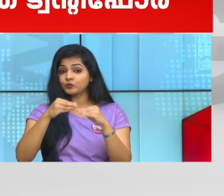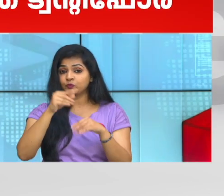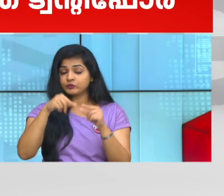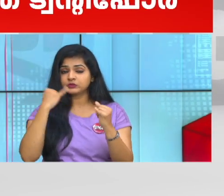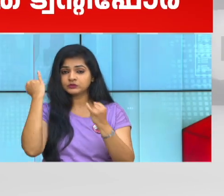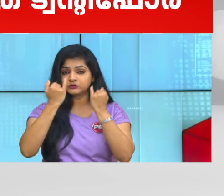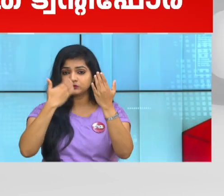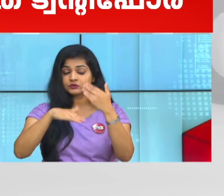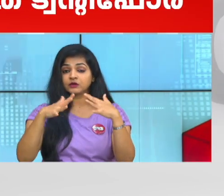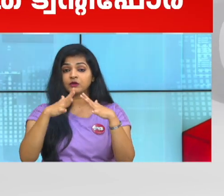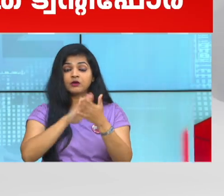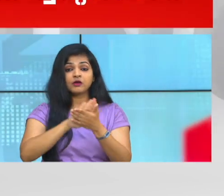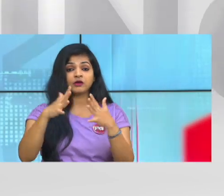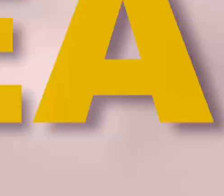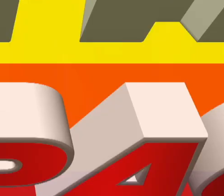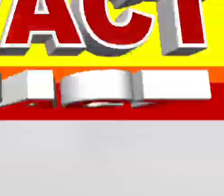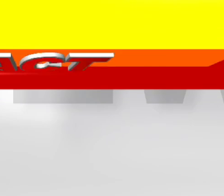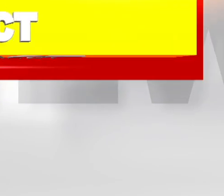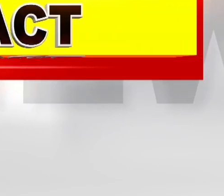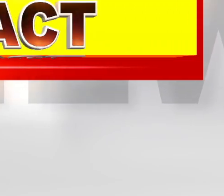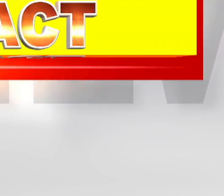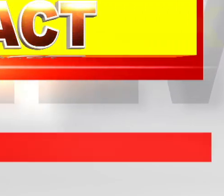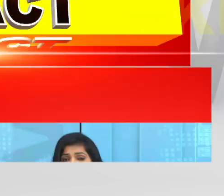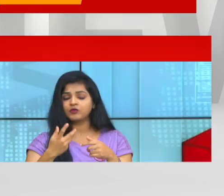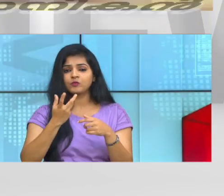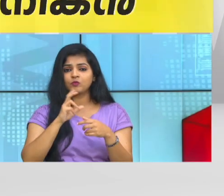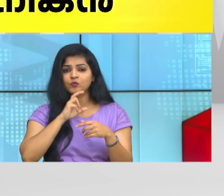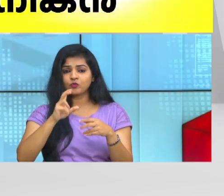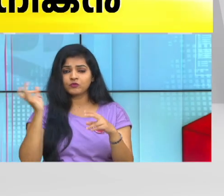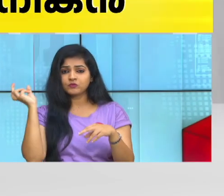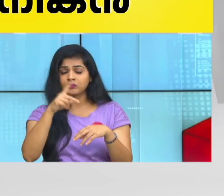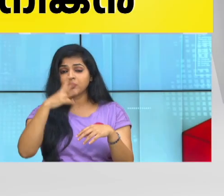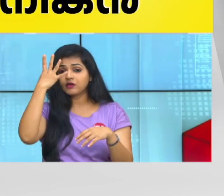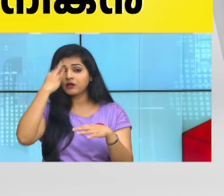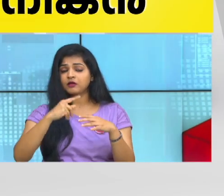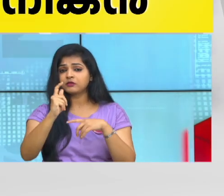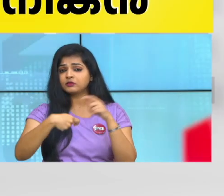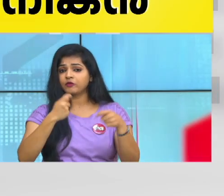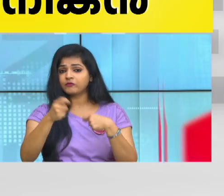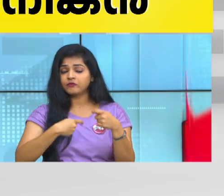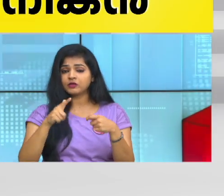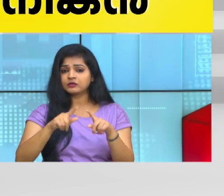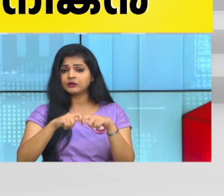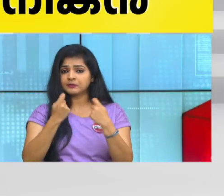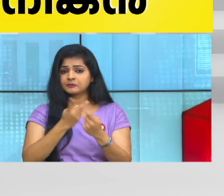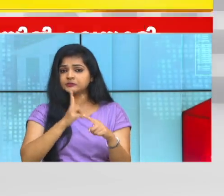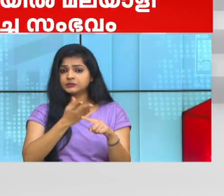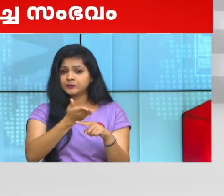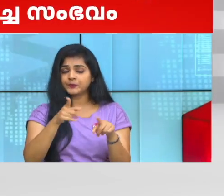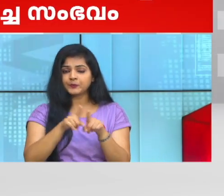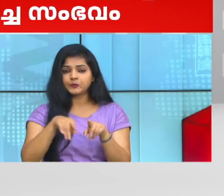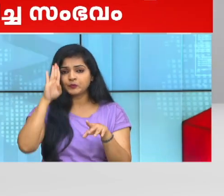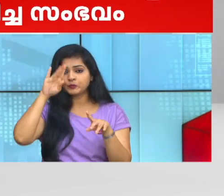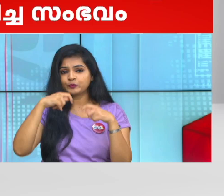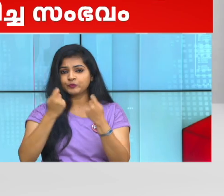ഹൈവേ കേന്ദ്രീകരിച്ച് നിരന്തരമായി വാഹനങ്ങൾക്ക് നേരെ മുട്ടയെറിഞ്ഞും മറ്റും രാത്രിയിൽ മോഷണം നടത്തിയിരുന്നതും ഇതേ സംഘം തന്നെയാണെന്നുള്ളതാണ് ഇപ്പോൾ പോലീസ് പറയുന്നത്.